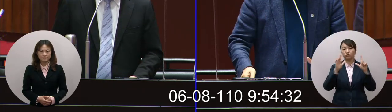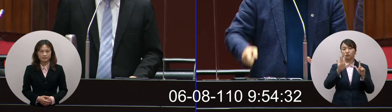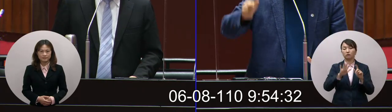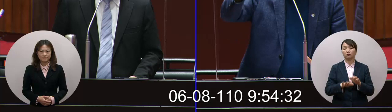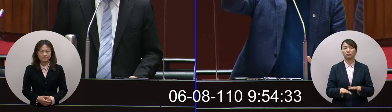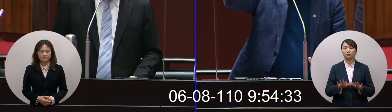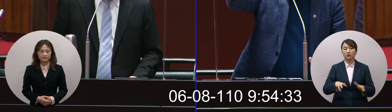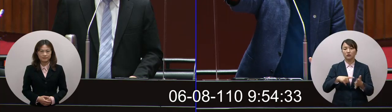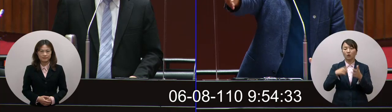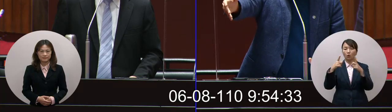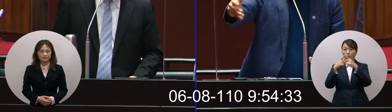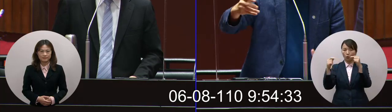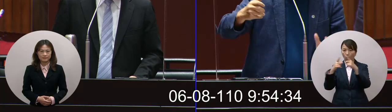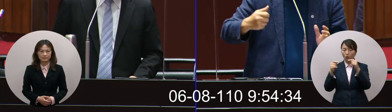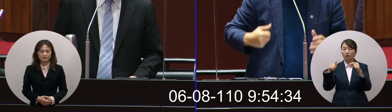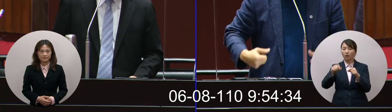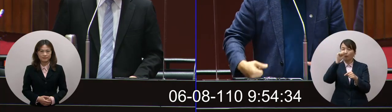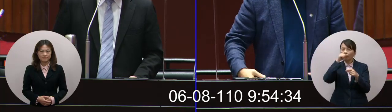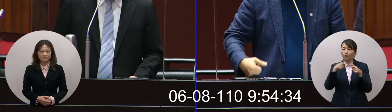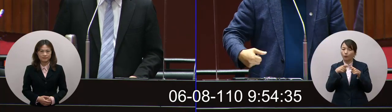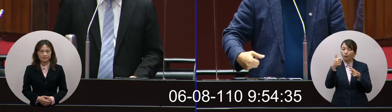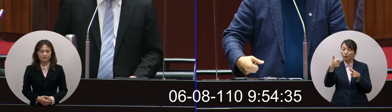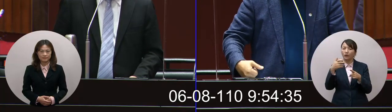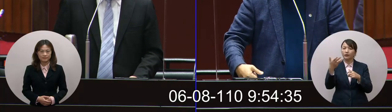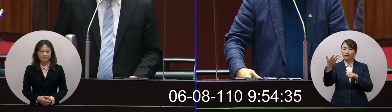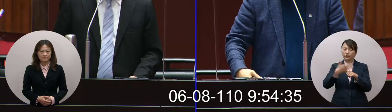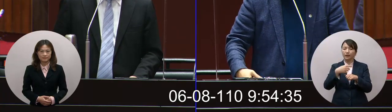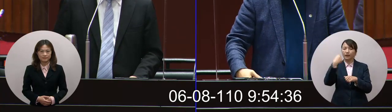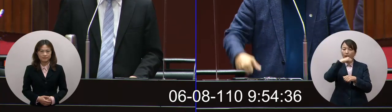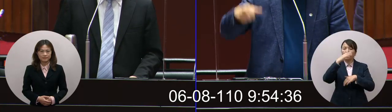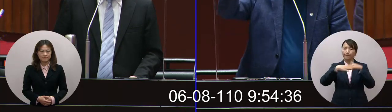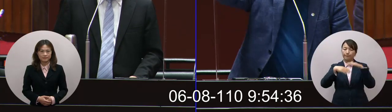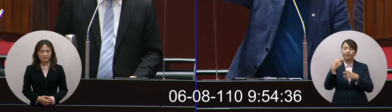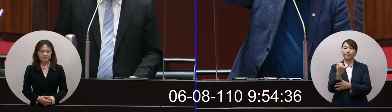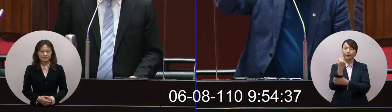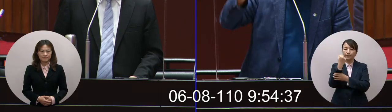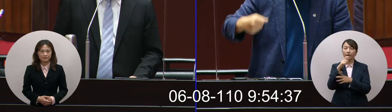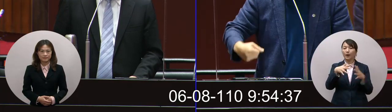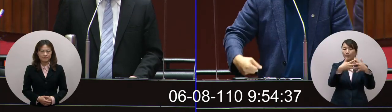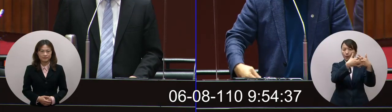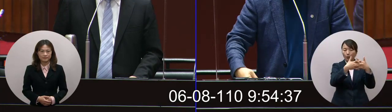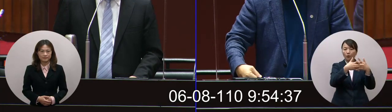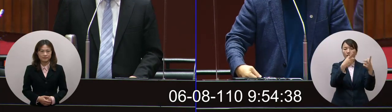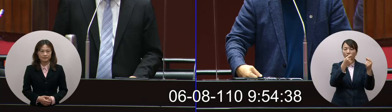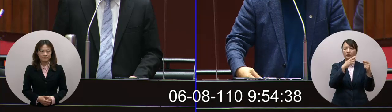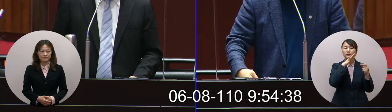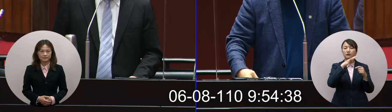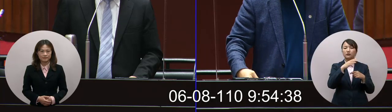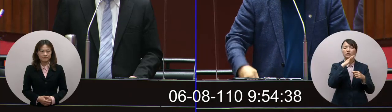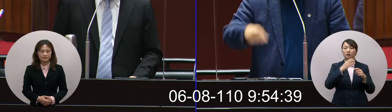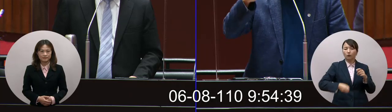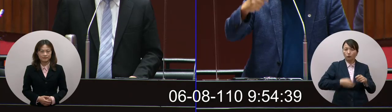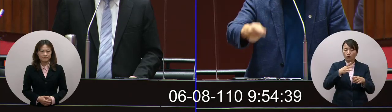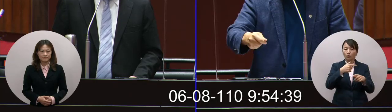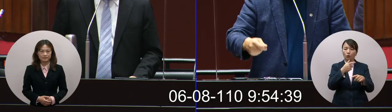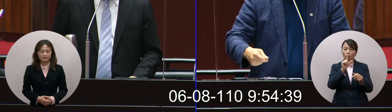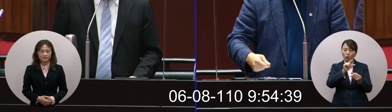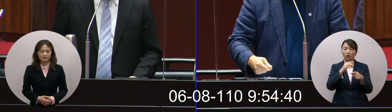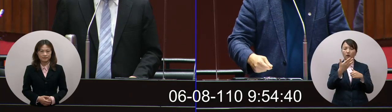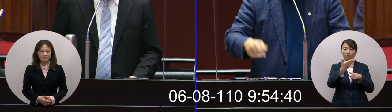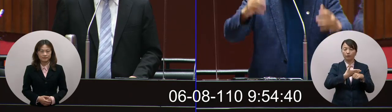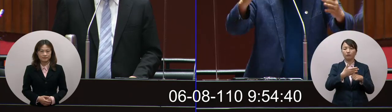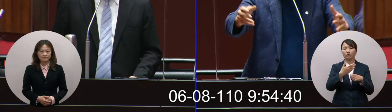即届日本阿好心，阿讲要甲台湾斗相听，美国要甲台湾斗相听，结果